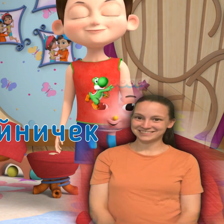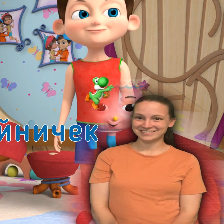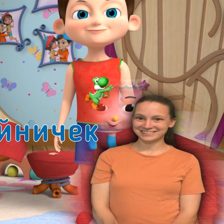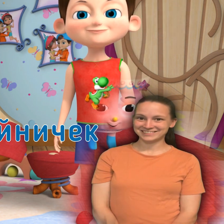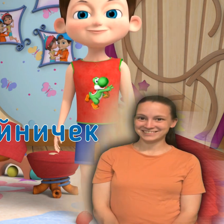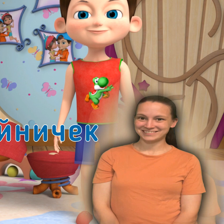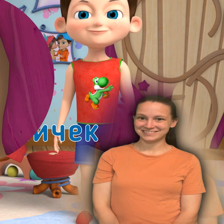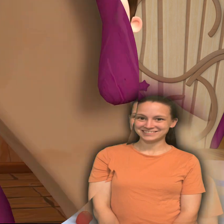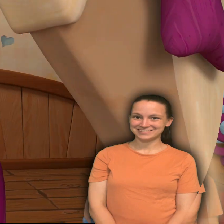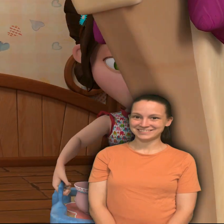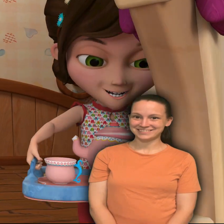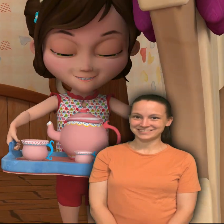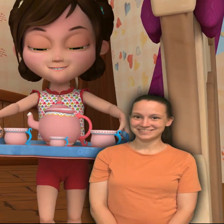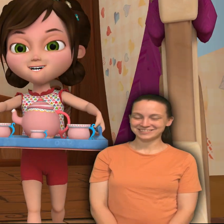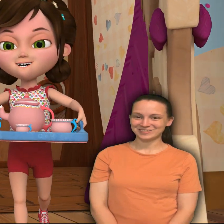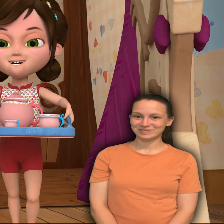чайничек.